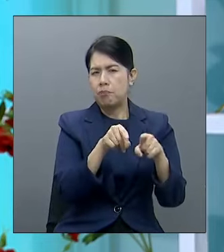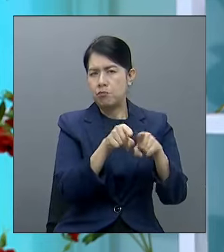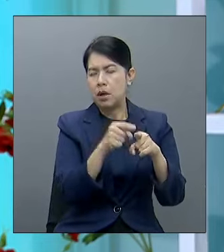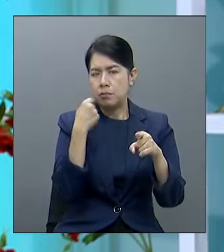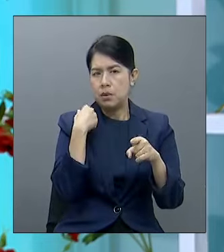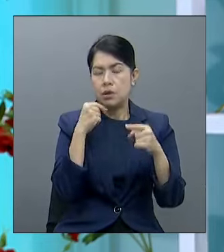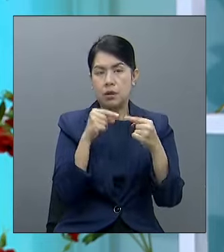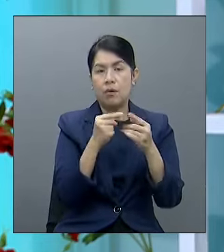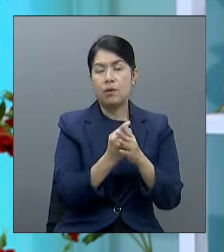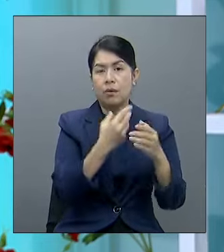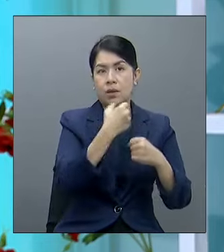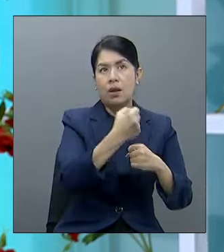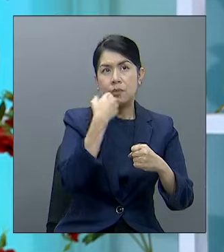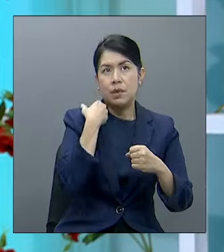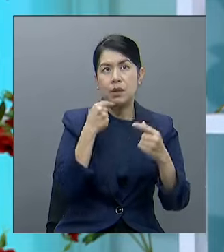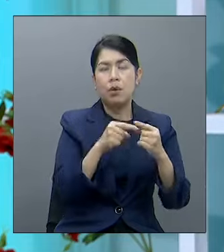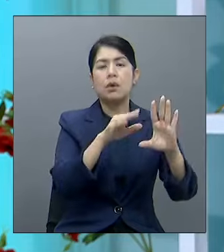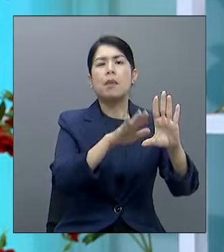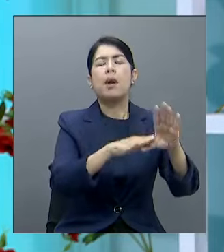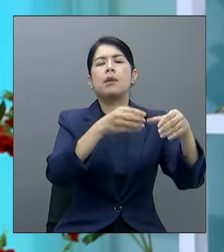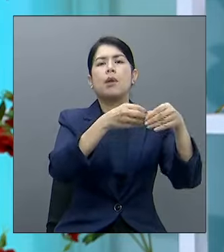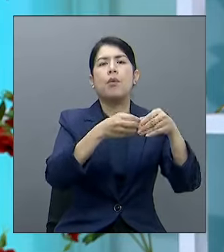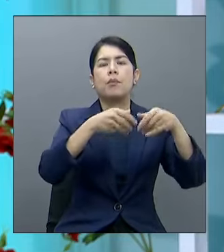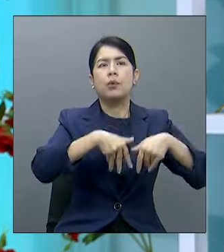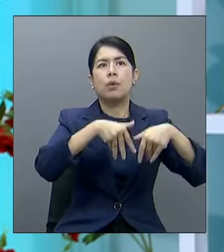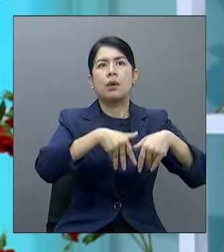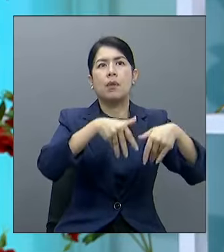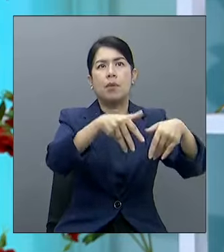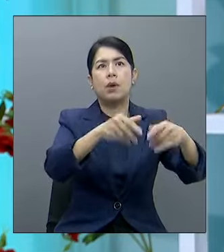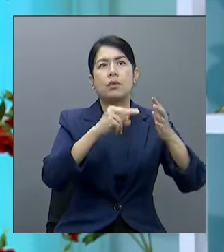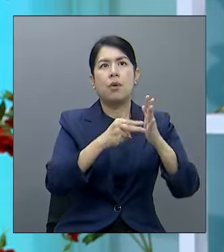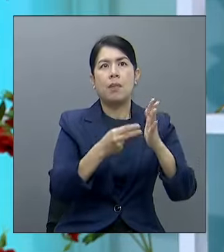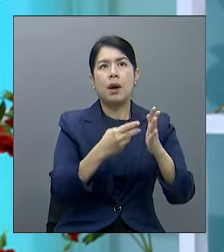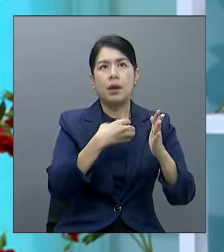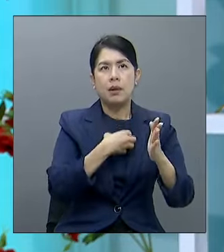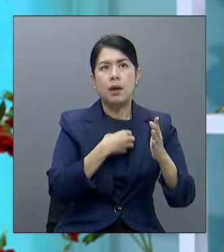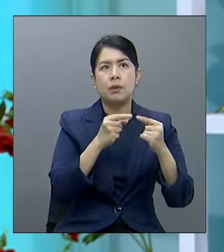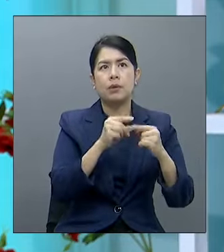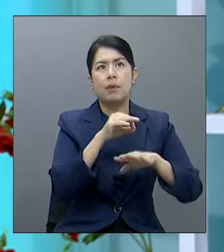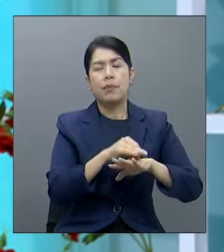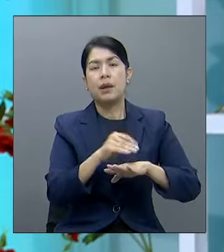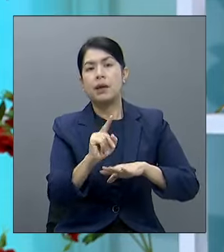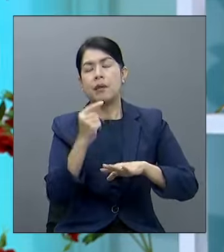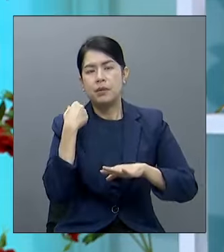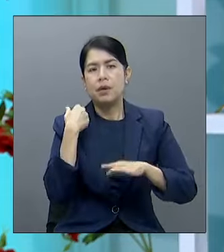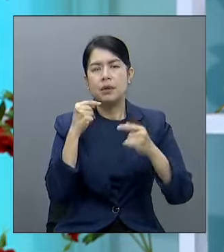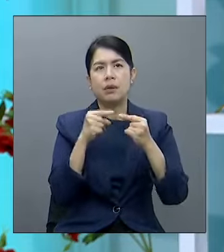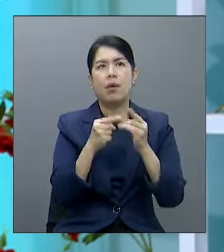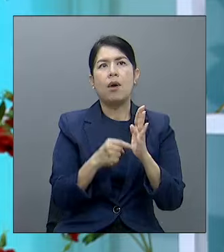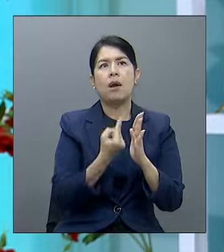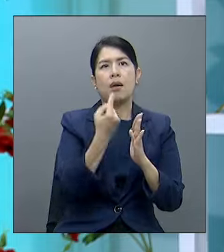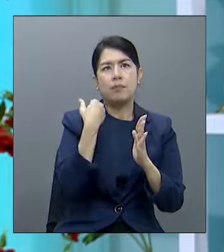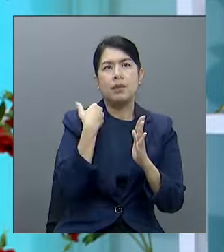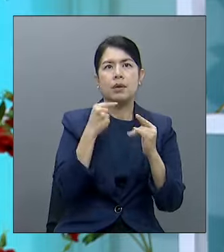ได้การสมัครเข้าขบวนเข้ามาเนี่ยมันจะทำให้คุณได้รู้ว่าคุณอยากอยู่ตรงจุดไหนเตรียมตัวให้พร้อมเริ่มต้นก่อนหรือห